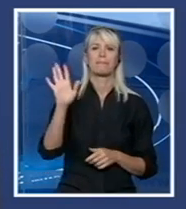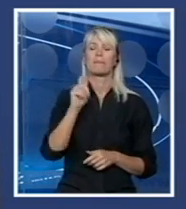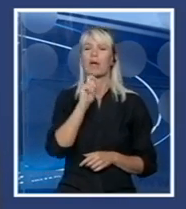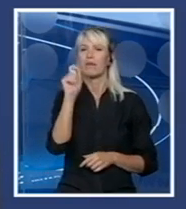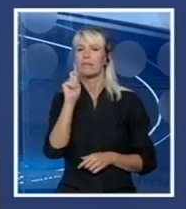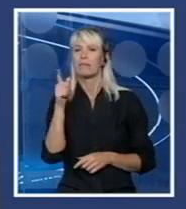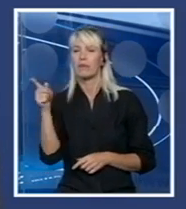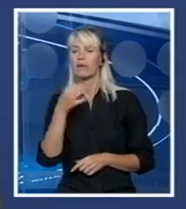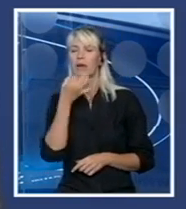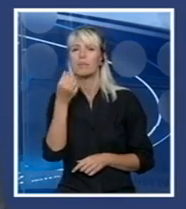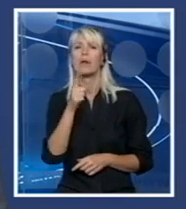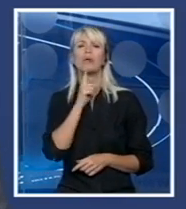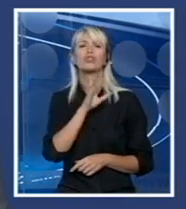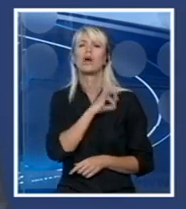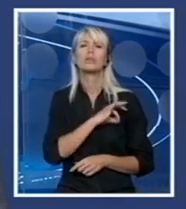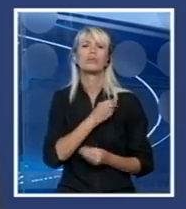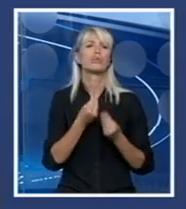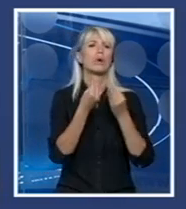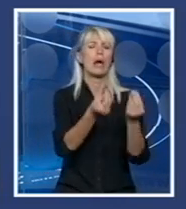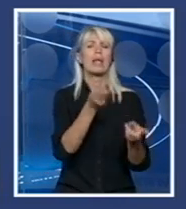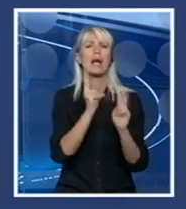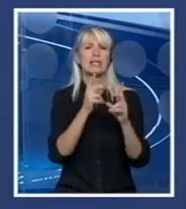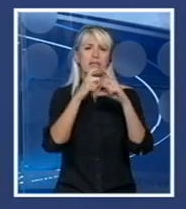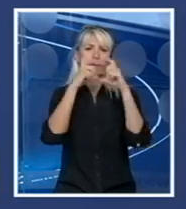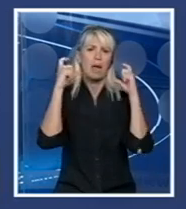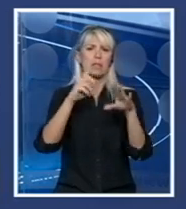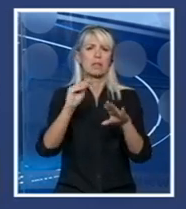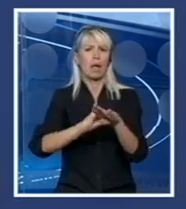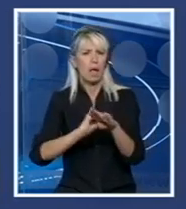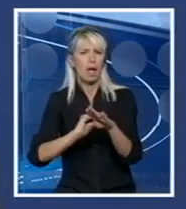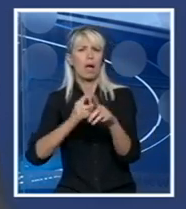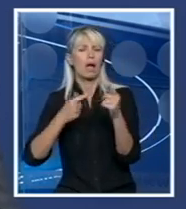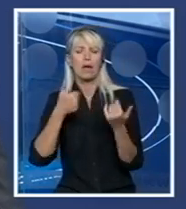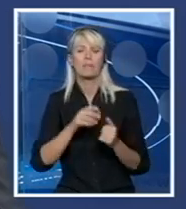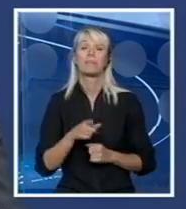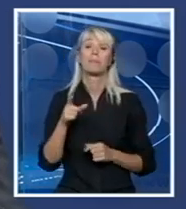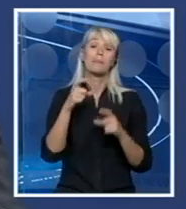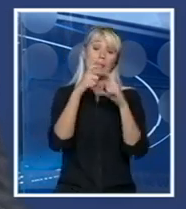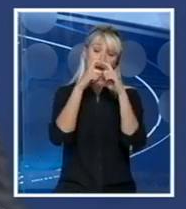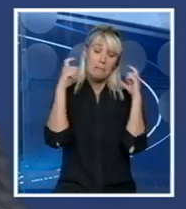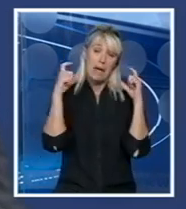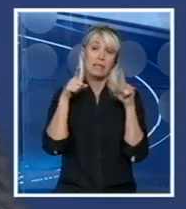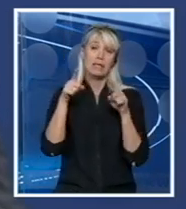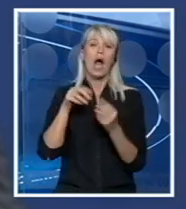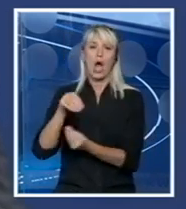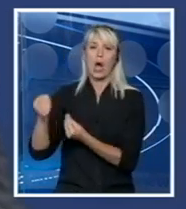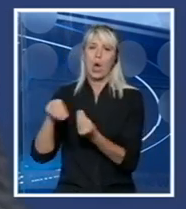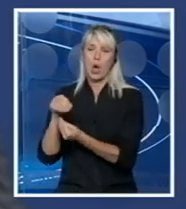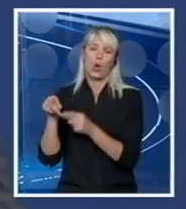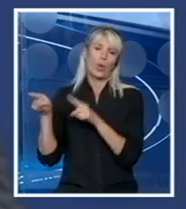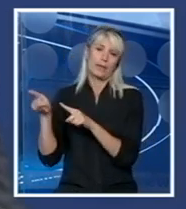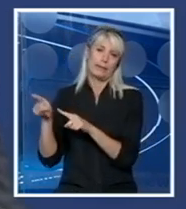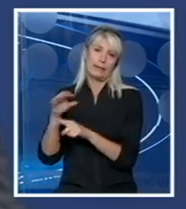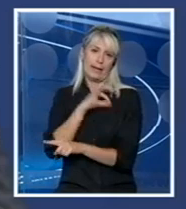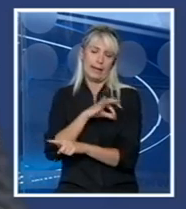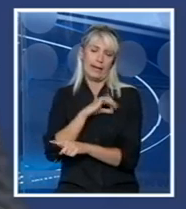dezinfikaciona sredstva, mislim sve što je potrebno? Maske će nabavljati roditelji, jer to igra ogromni broj, a mi smo ministarstvo koje ima,